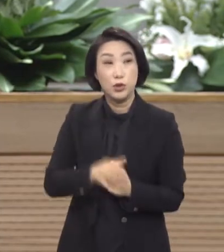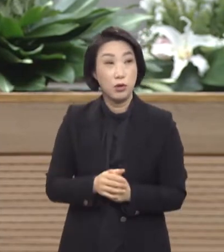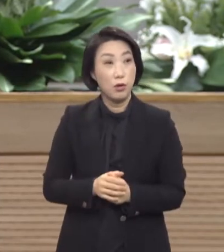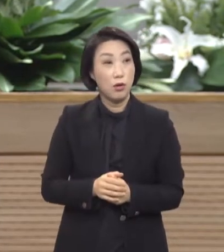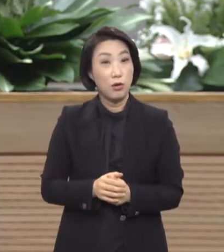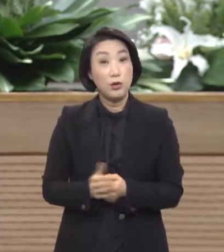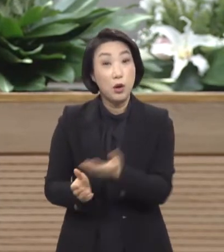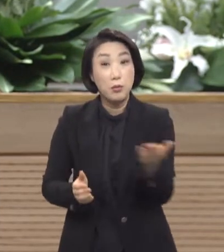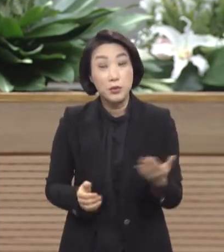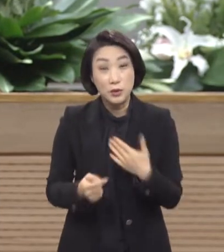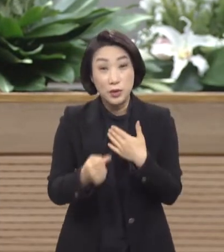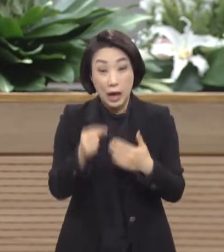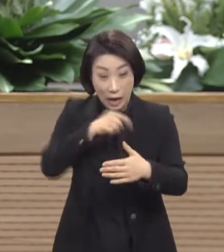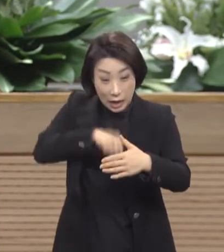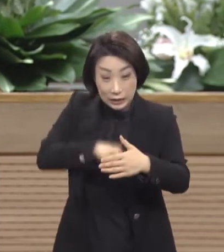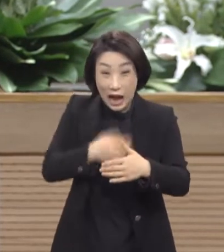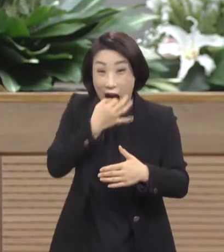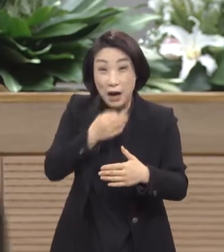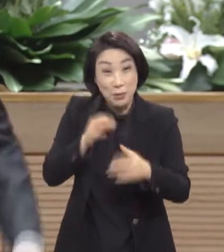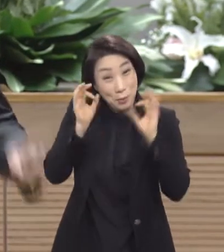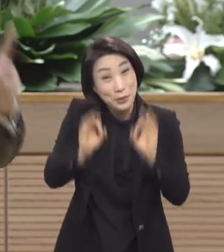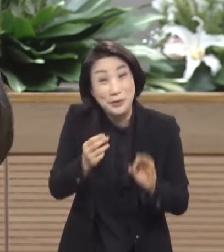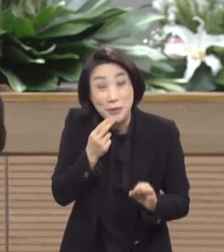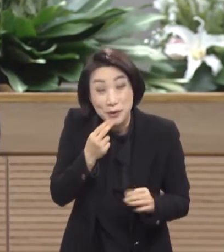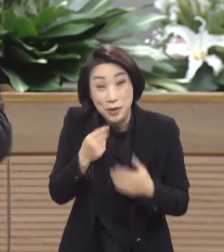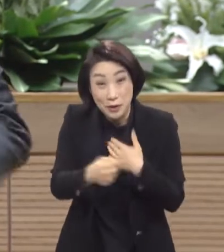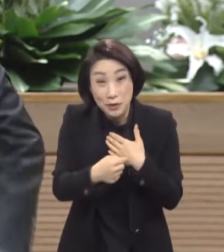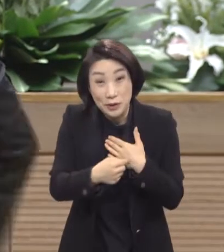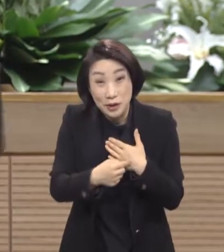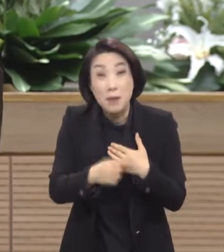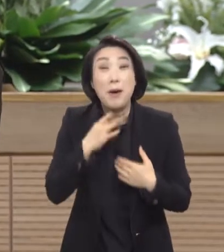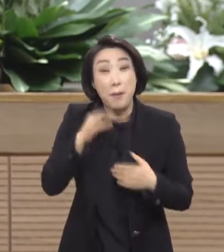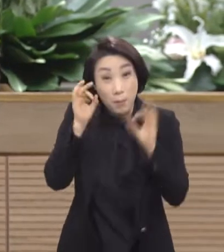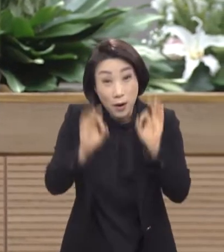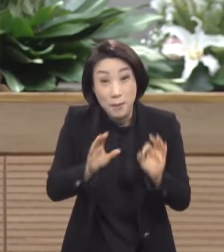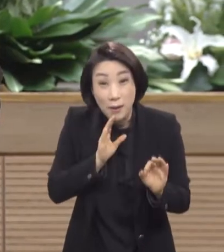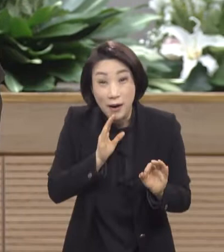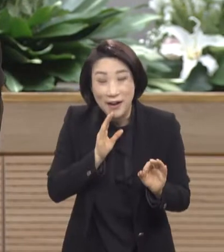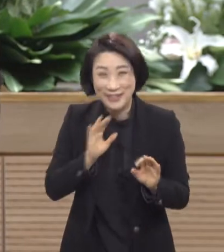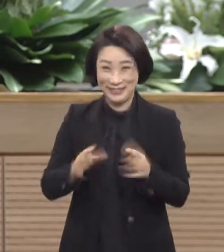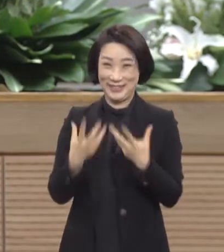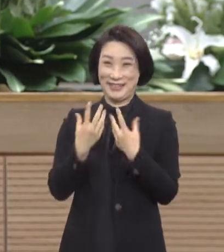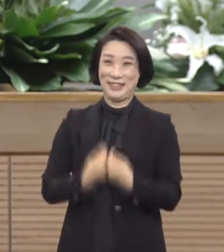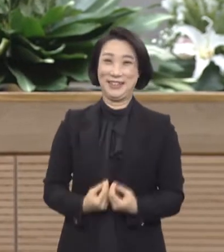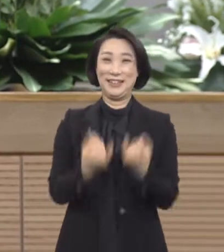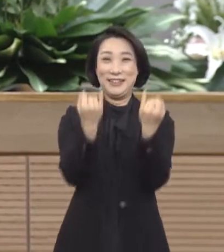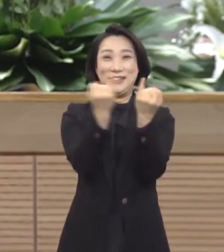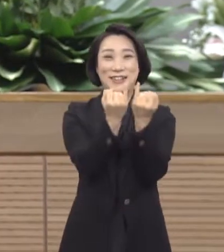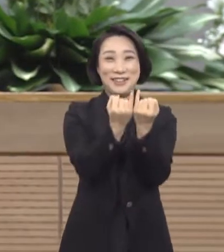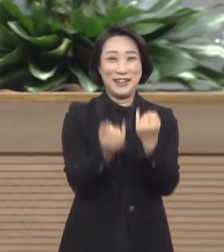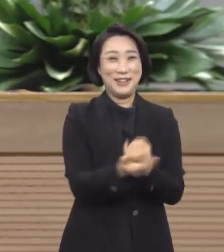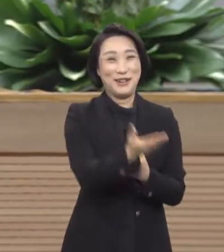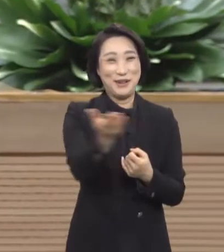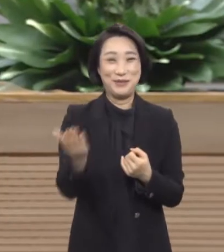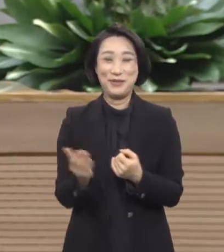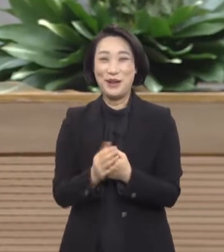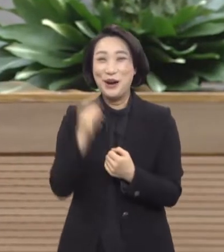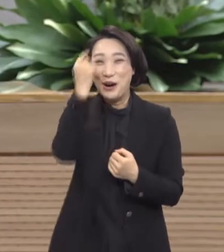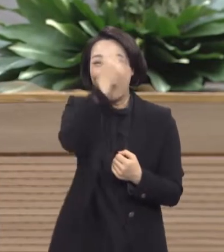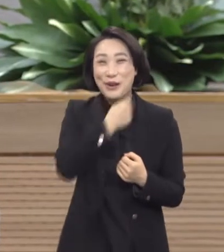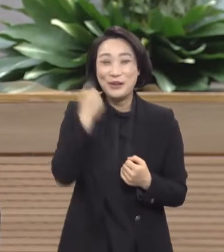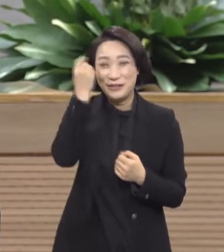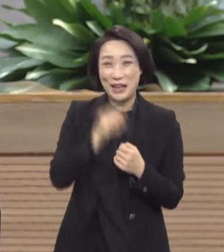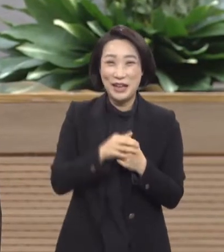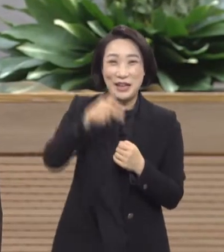속의 욕심은 안 보이다니요. 겉은 안 보여. 우리 여자들이 얼굴이 조금